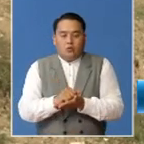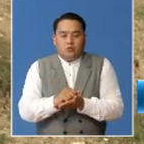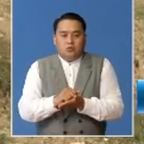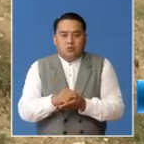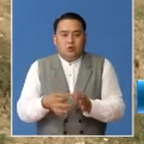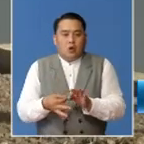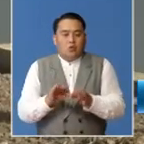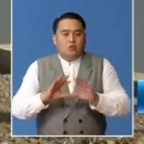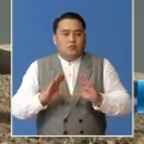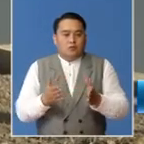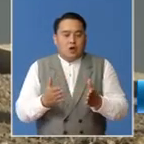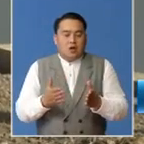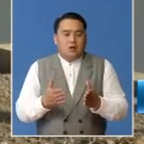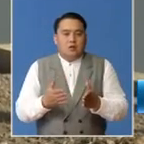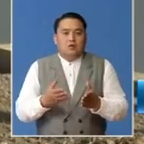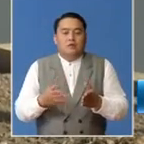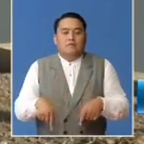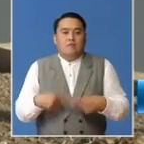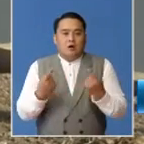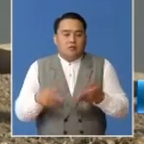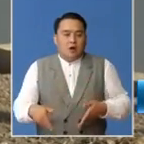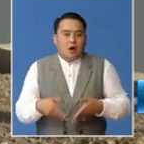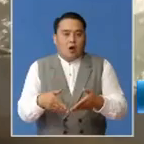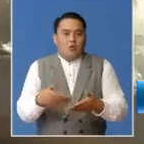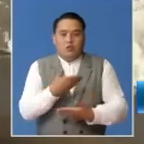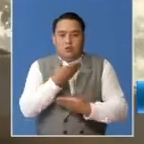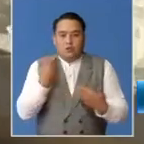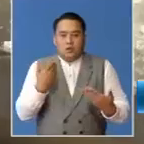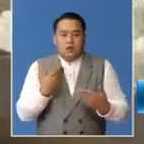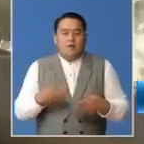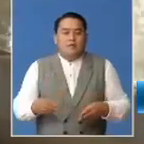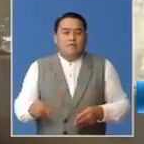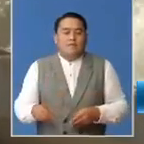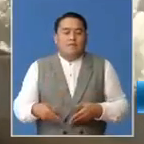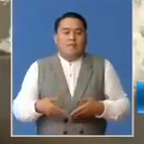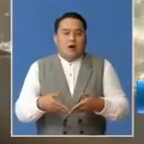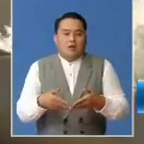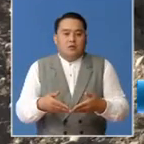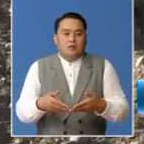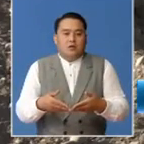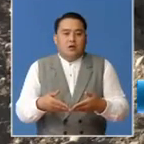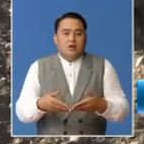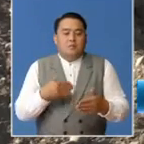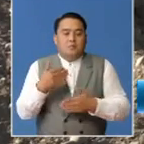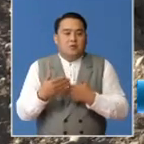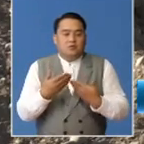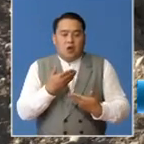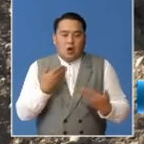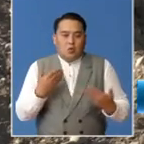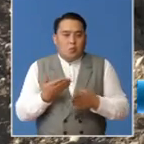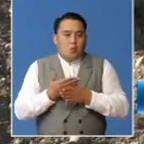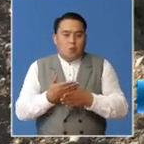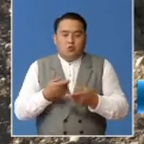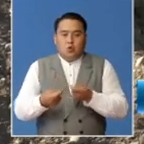оказались в затруднительном положении. Своих средств восстановить канал у них нет. Без полива выращивание картофеля становится делом неперспективным. На помощь